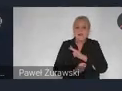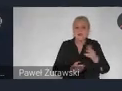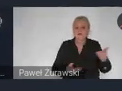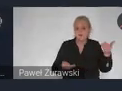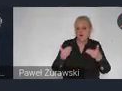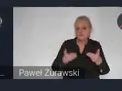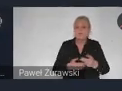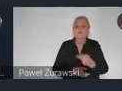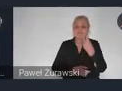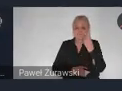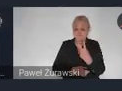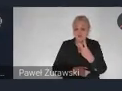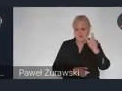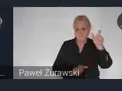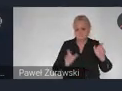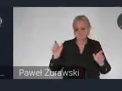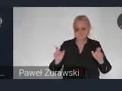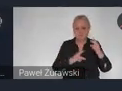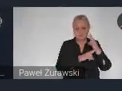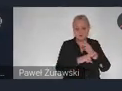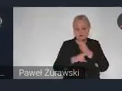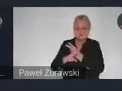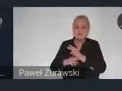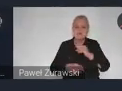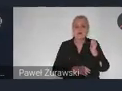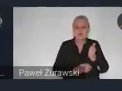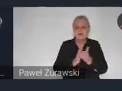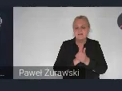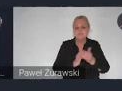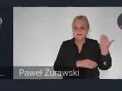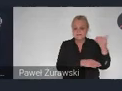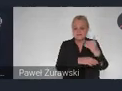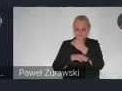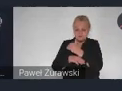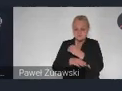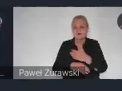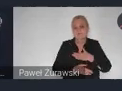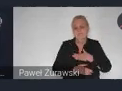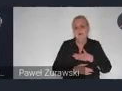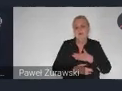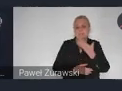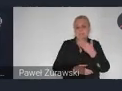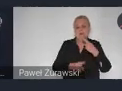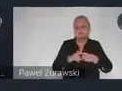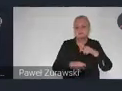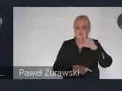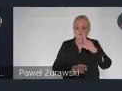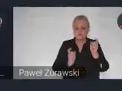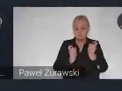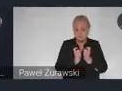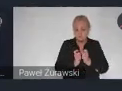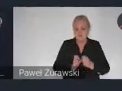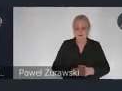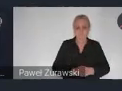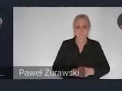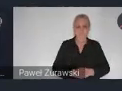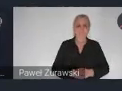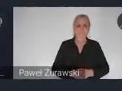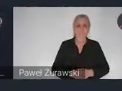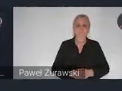ofert będzie oceniana przez dwóch niezależnych ekspertów zewnętrznych Mamy do dyspozycji maksymalnie 200 punktów